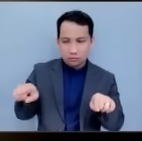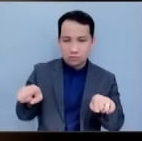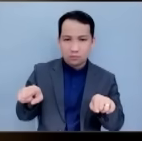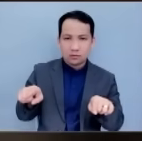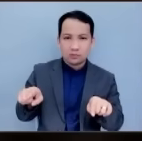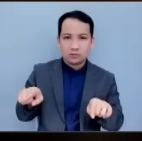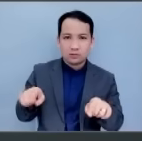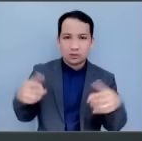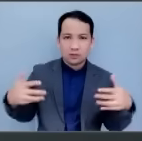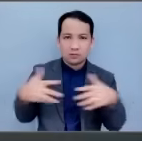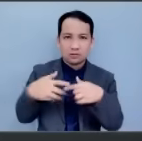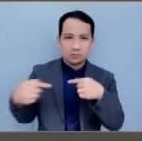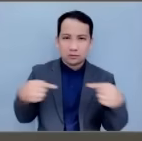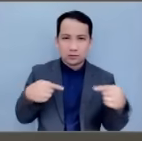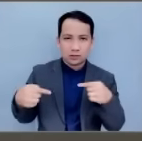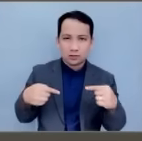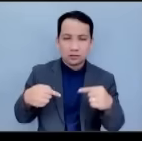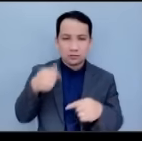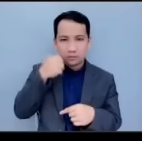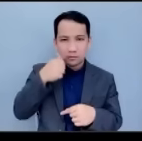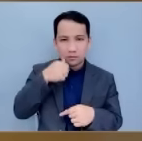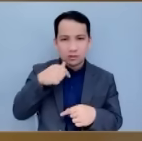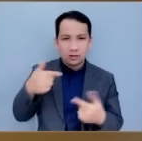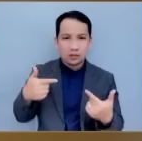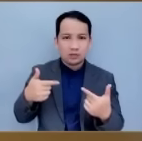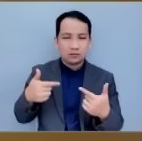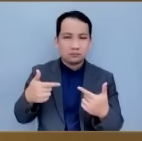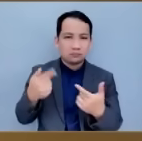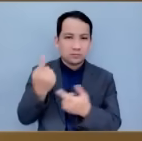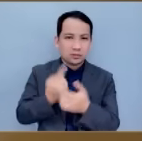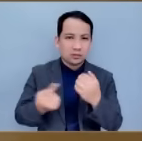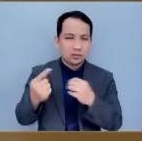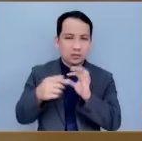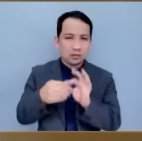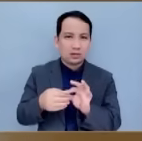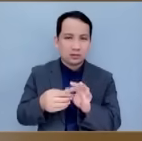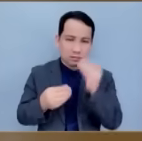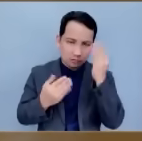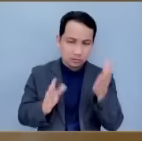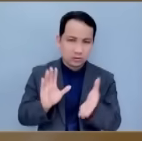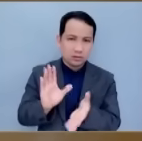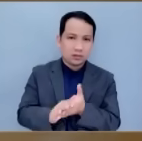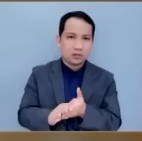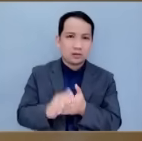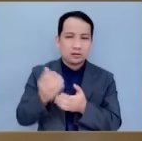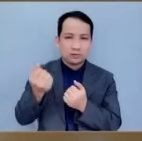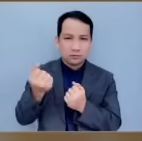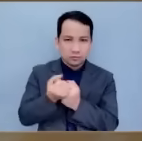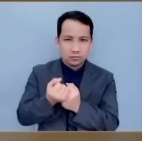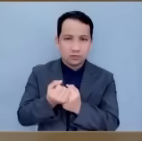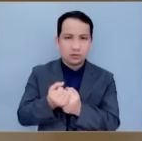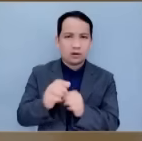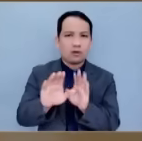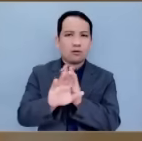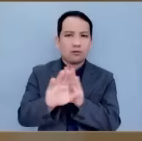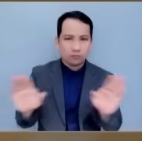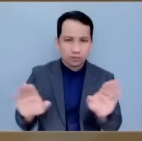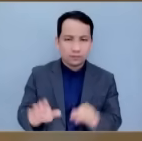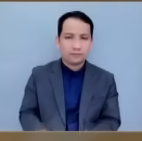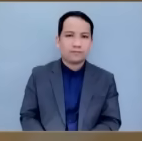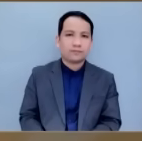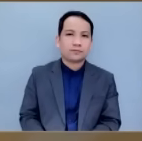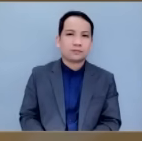pinagsasabong ang mga babae sa isa't isa. Diin ni Pia, para sa kanyang mga taga-suporta, huwag na sanang manghila ng iba